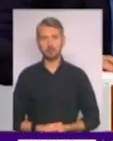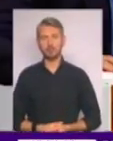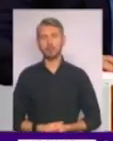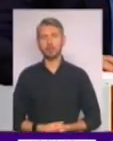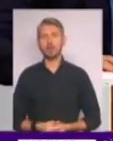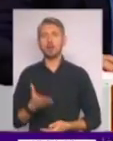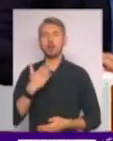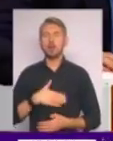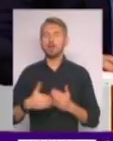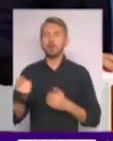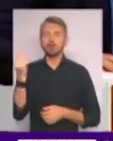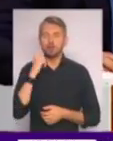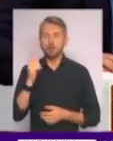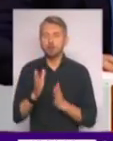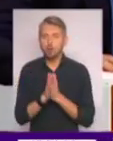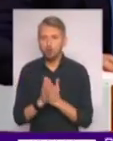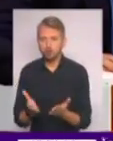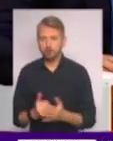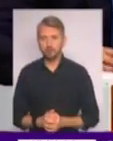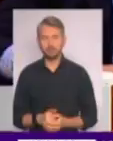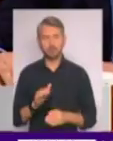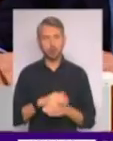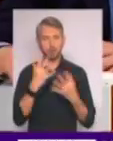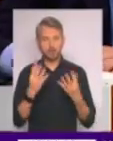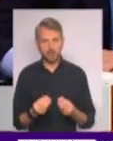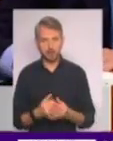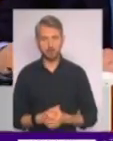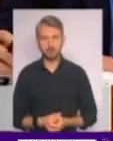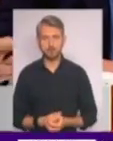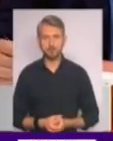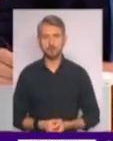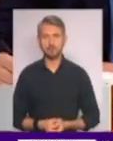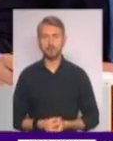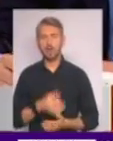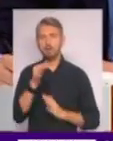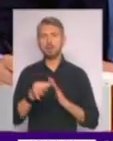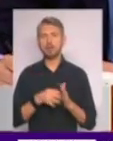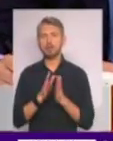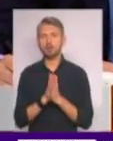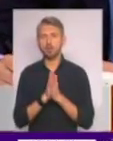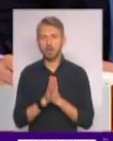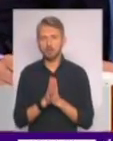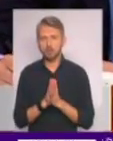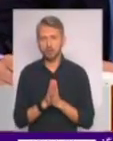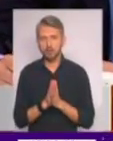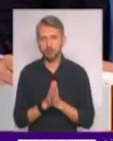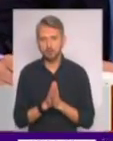Ми вже раді вас чути. Прошу, добрий день. Доброго дня. Добрий день. Прошу, ваше запитання. Підкажіть, будь